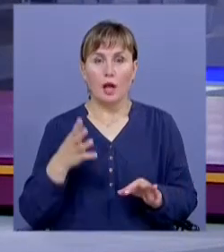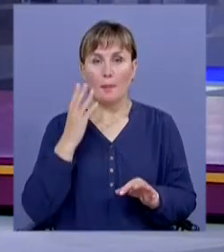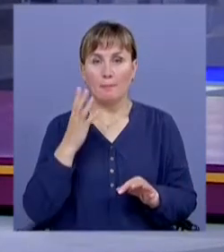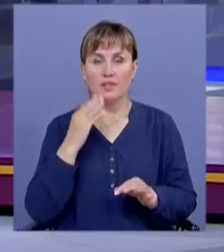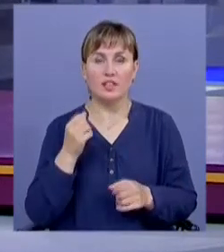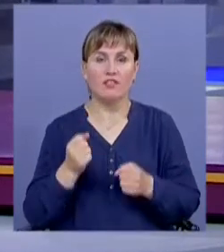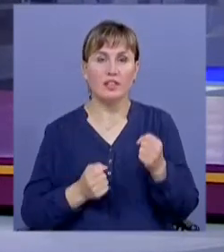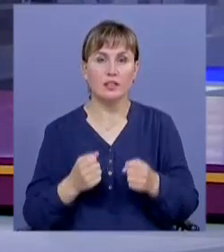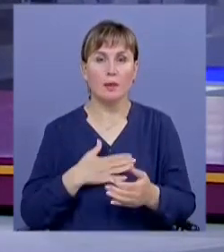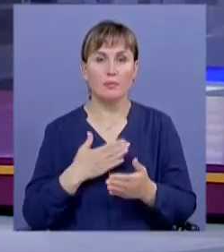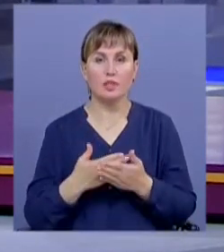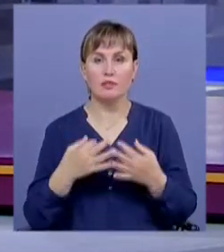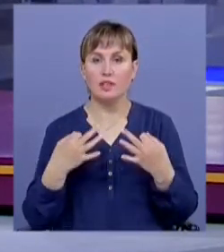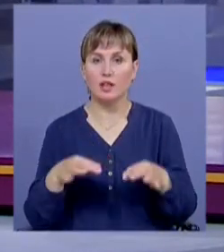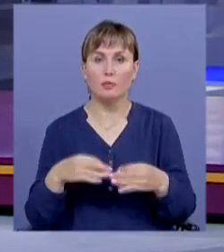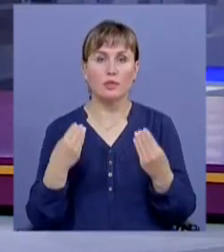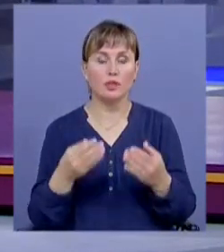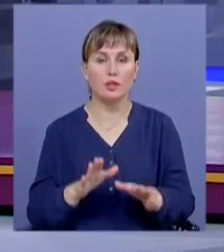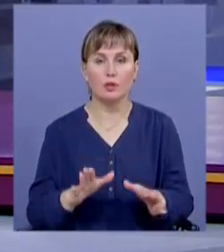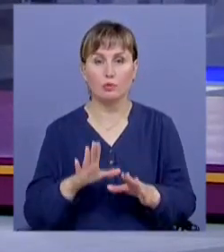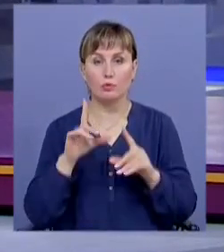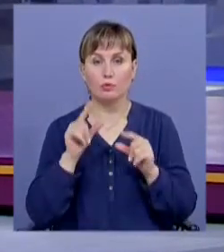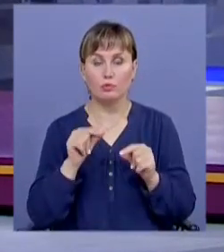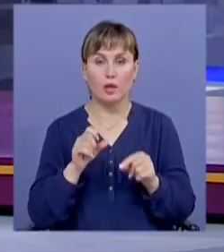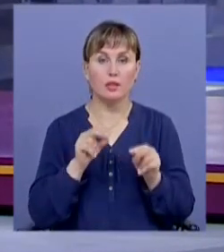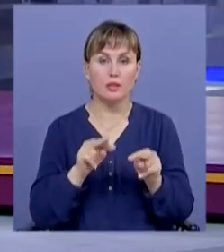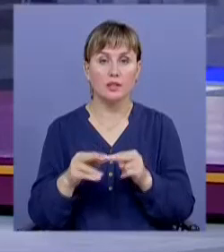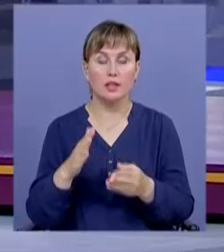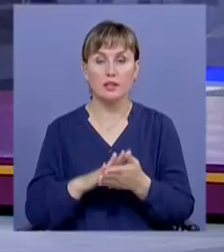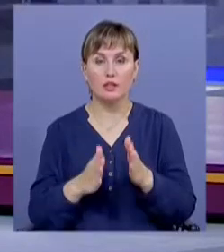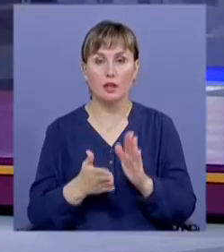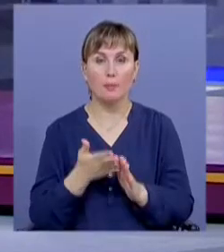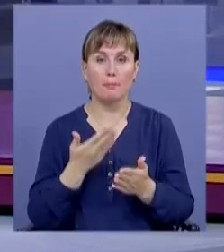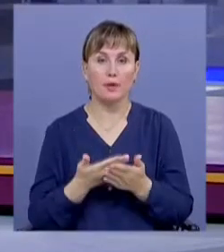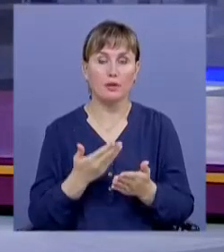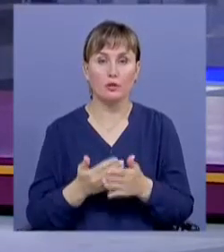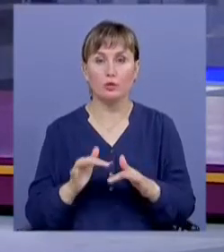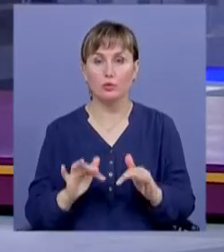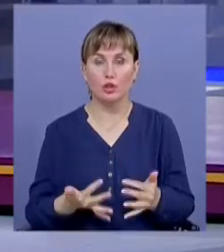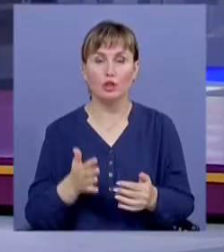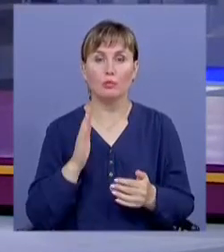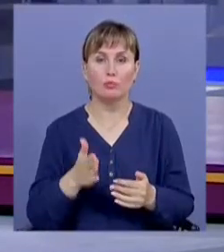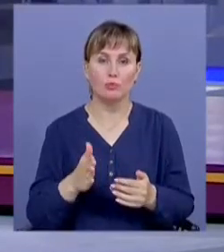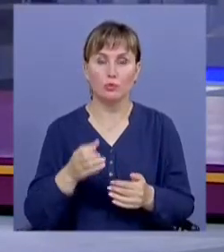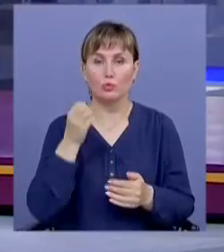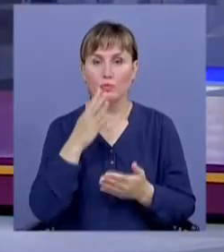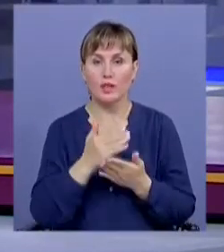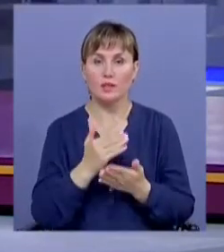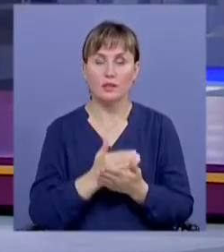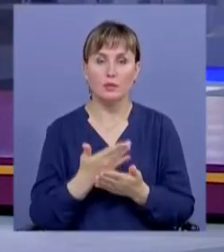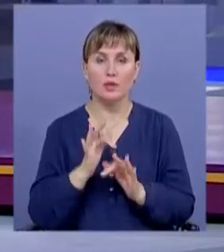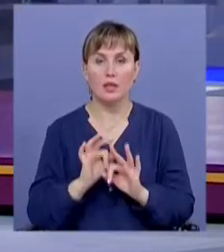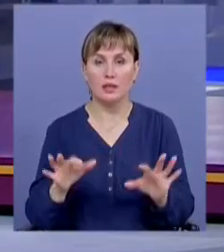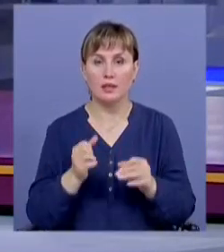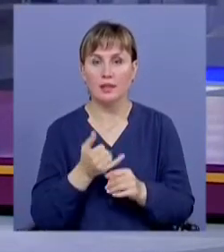Алматинским водителям общественного транспорта не дадут уснуть, а следить за их состоянием, предположим, усталости, будет умная система. Ее